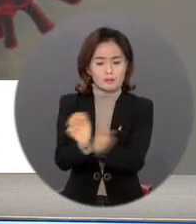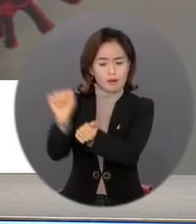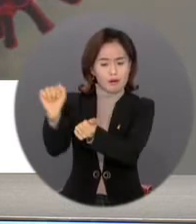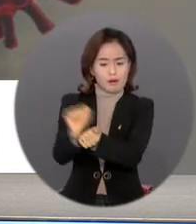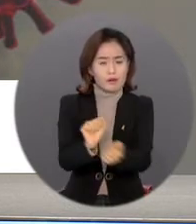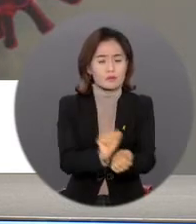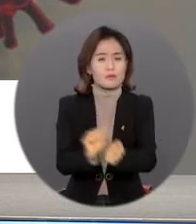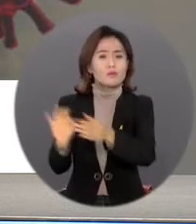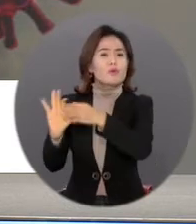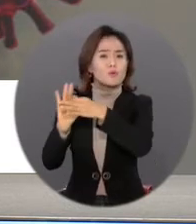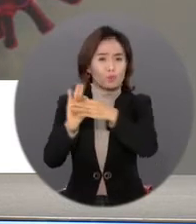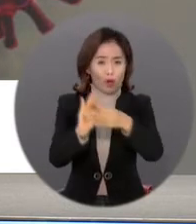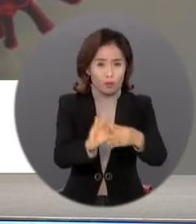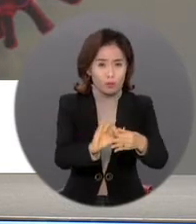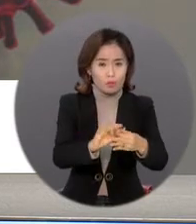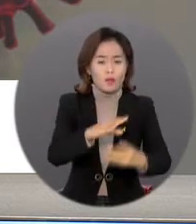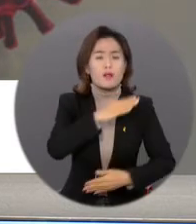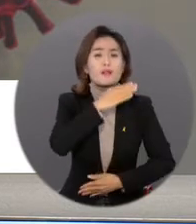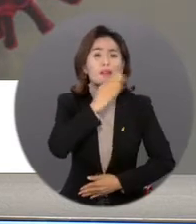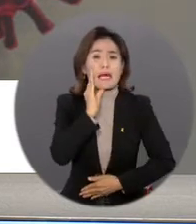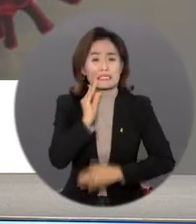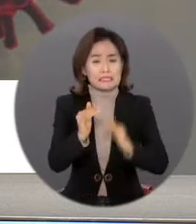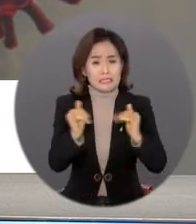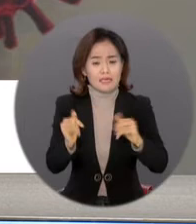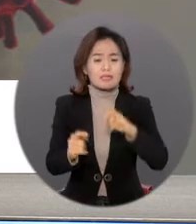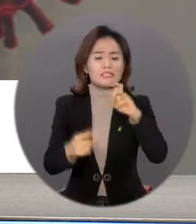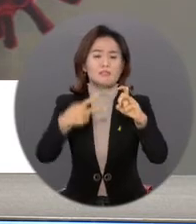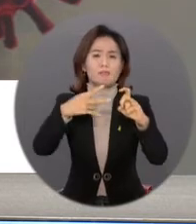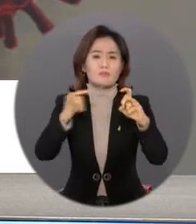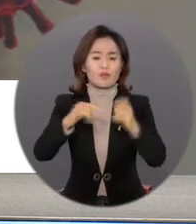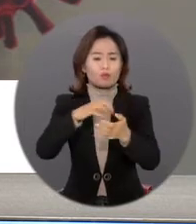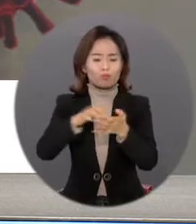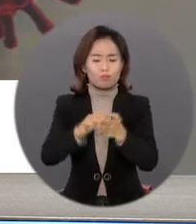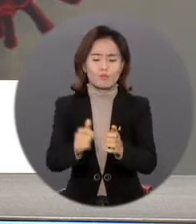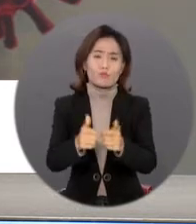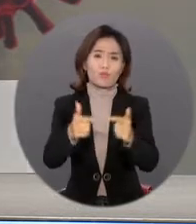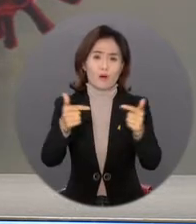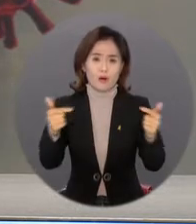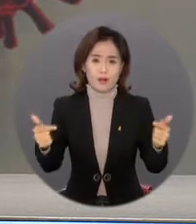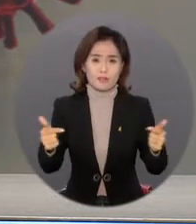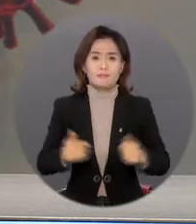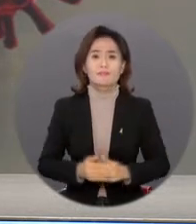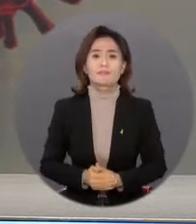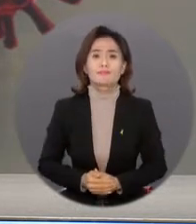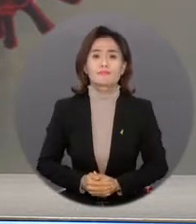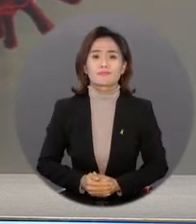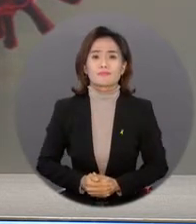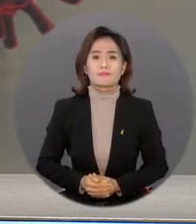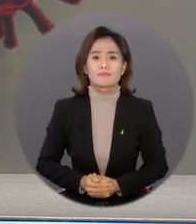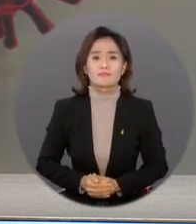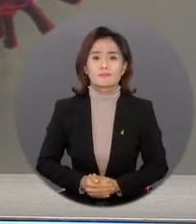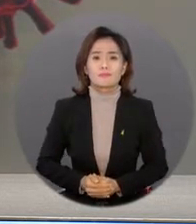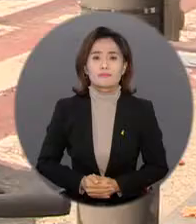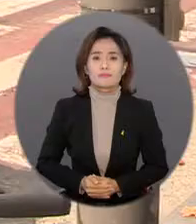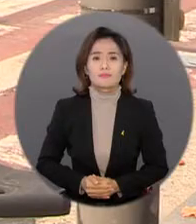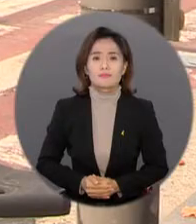있고 특히 고령층과 10대 확진자 비율이 높아지고 있습니다. 보도에 송정근 기자입니다.